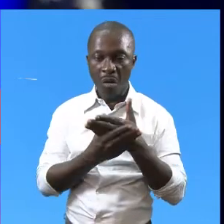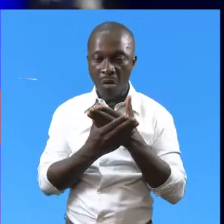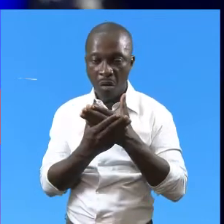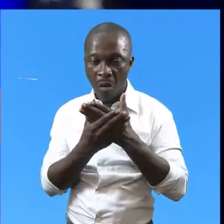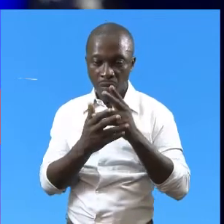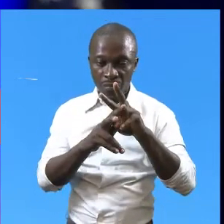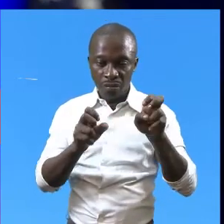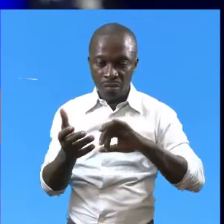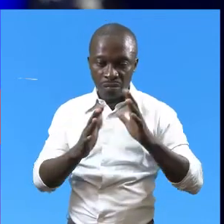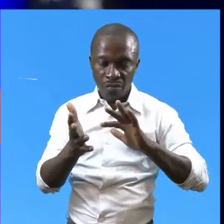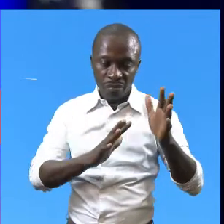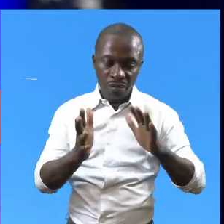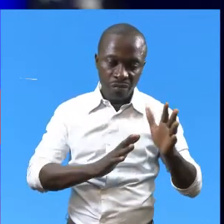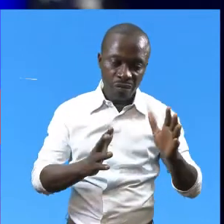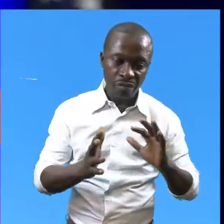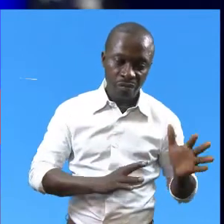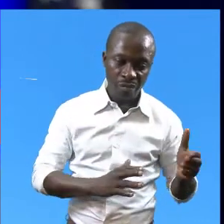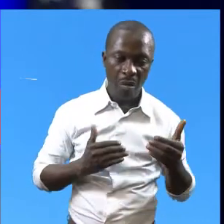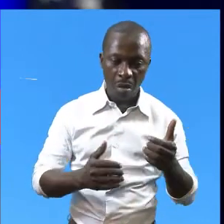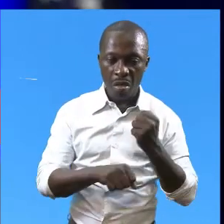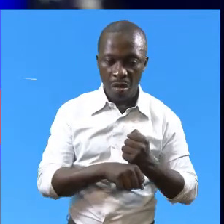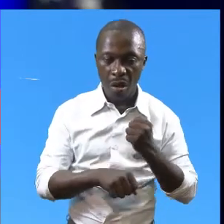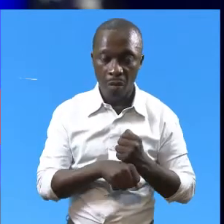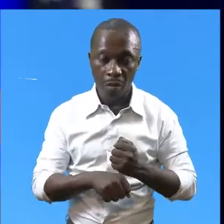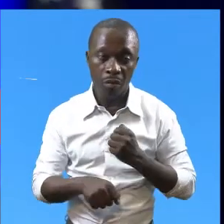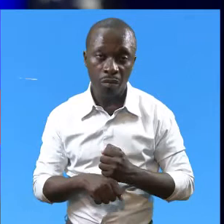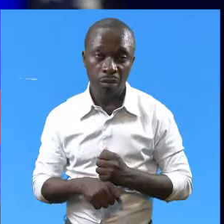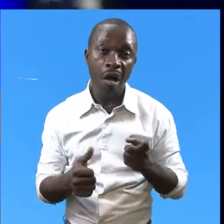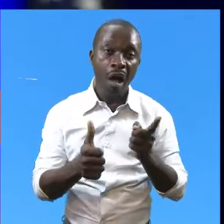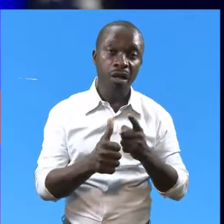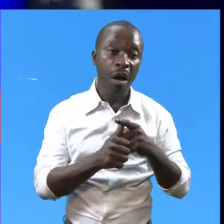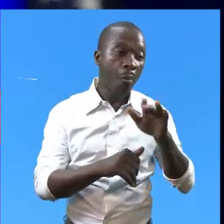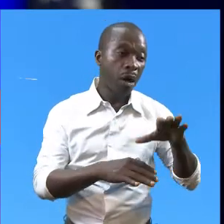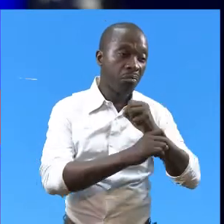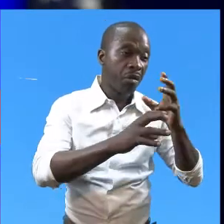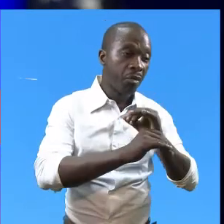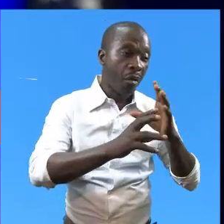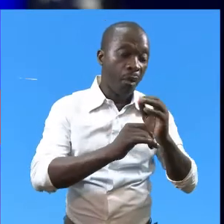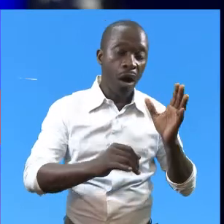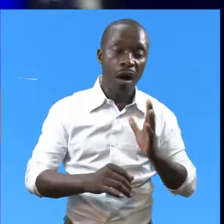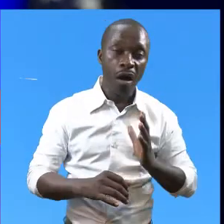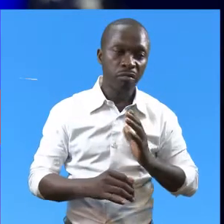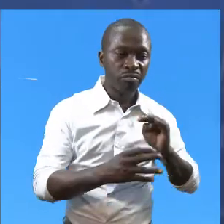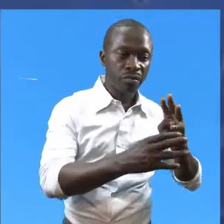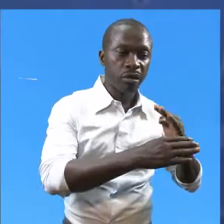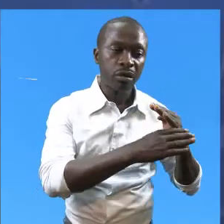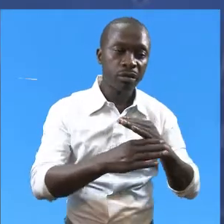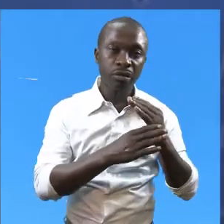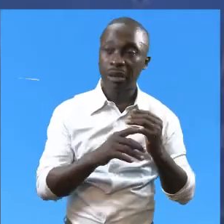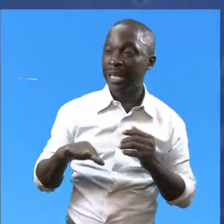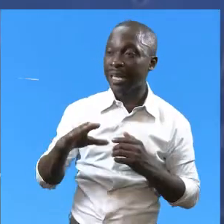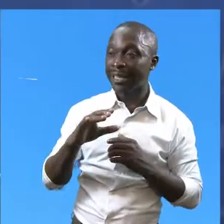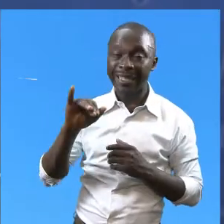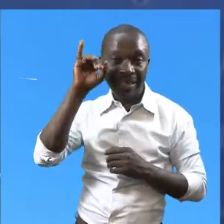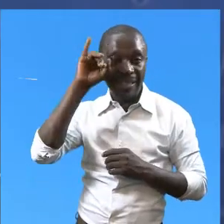lesquels les États-Unis se sont engagés d'une manière ou d'une autre. La lutte contre le terrorisme international, la gestion des tensions